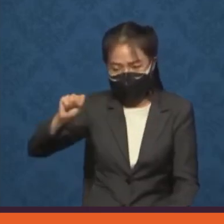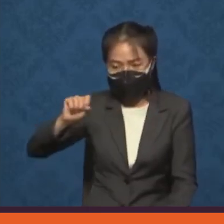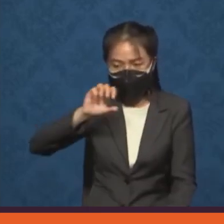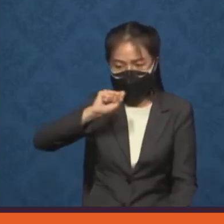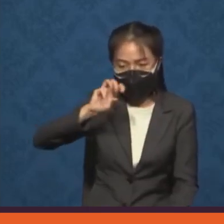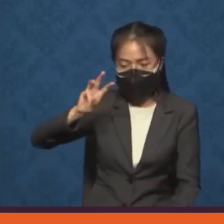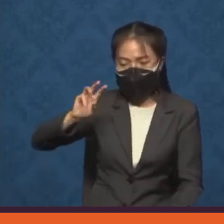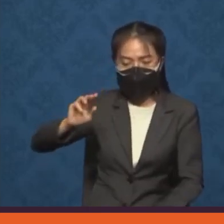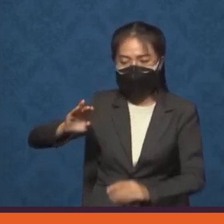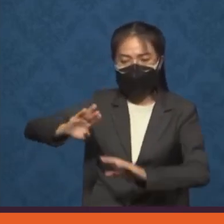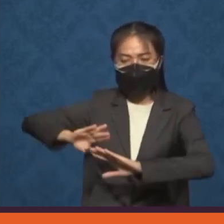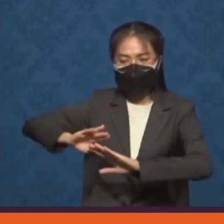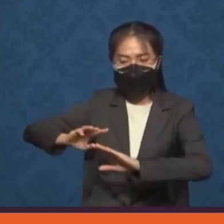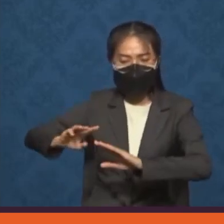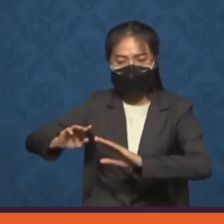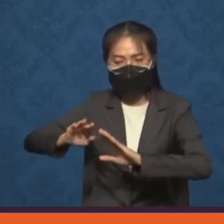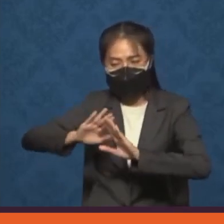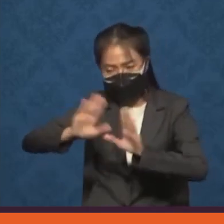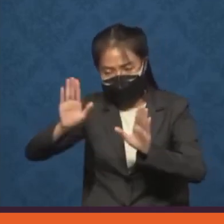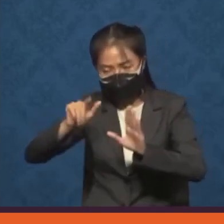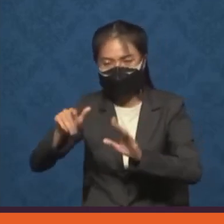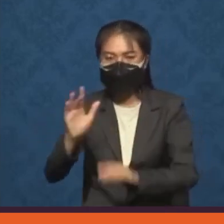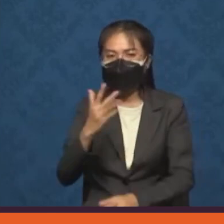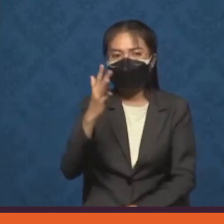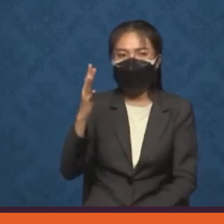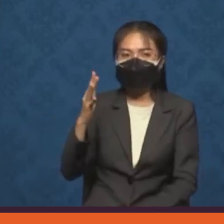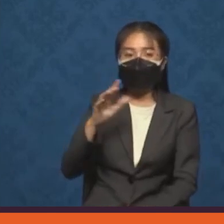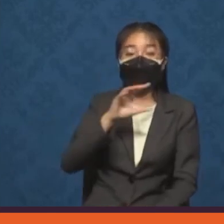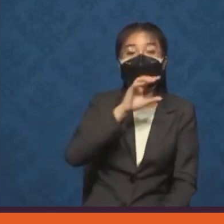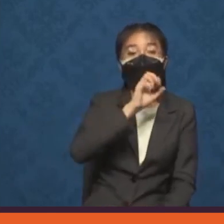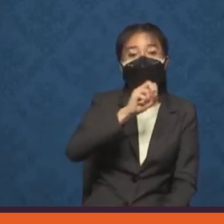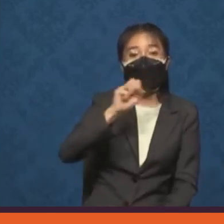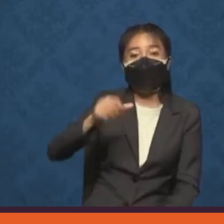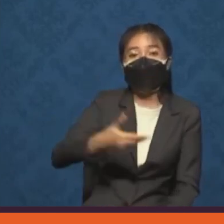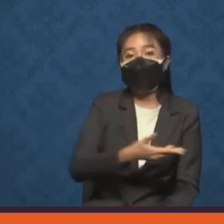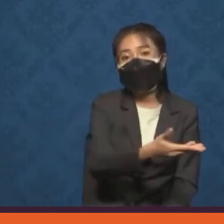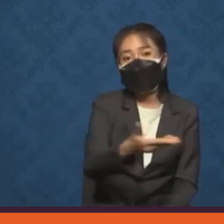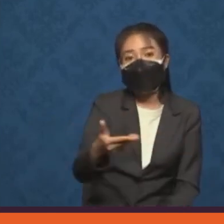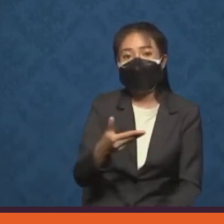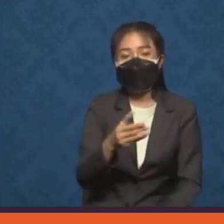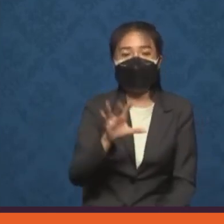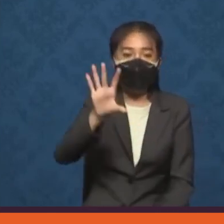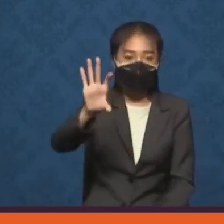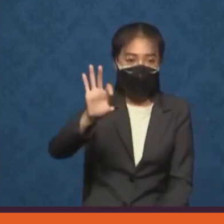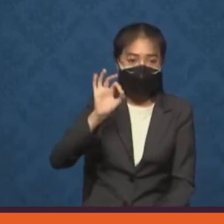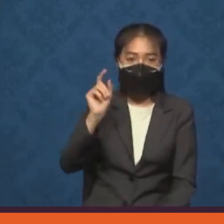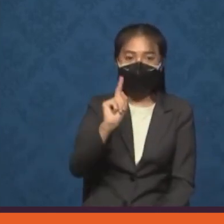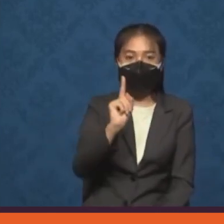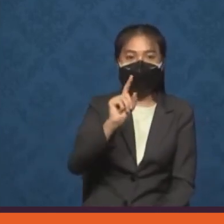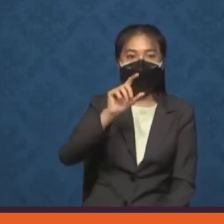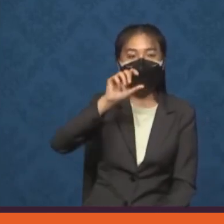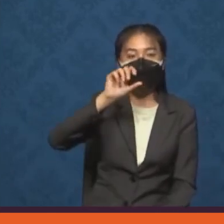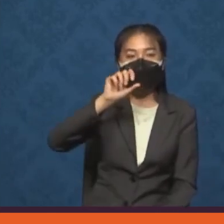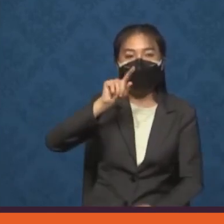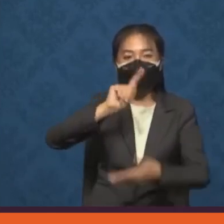าไหร่พูดกันตามตรงไปตรงมาครับสสโดยทั่วไปมาจากการเลือกตั้งเขาไม่อยากทะเลาะกับศาลหรอกครับเพราะคดีหลายเรื่องของเข